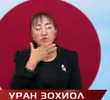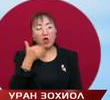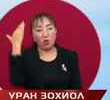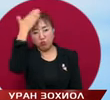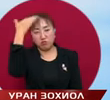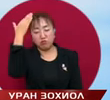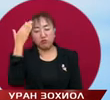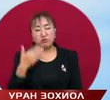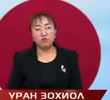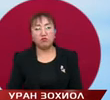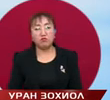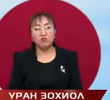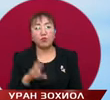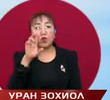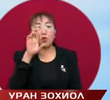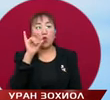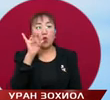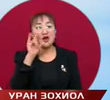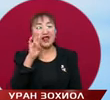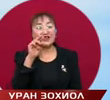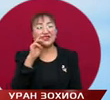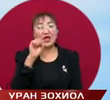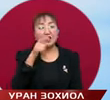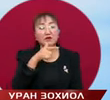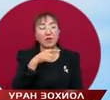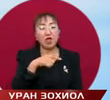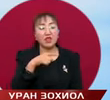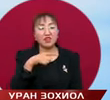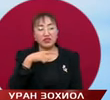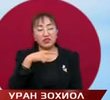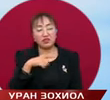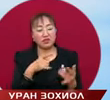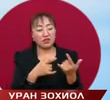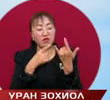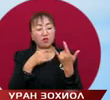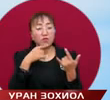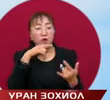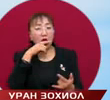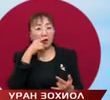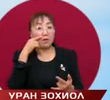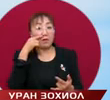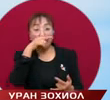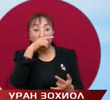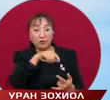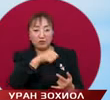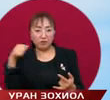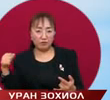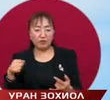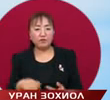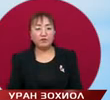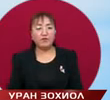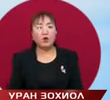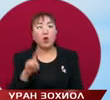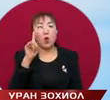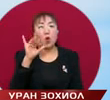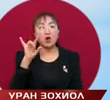борондог тэмээний бүүлнээс ууж хөтлөх нарийн оосор сөөглөх тэмээг хөвтүүлэхэд өгүүлэх аялга